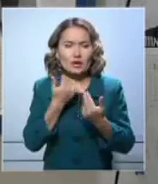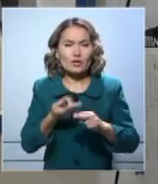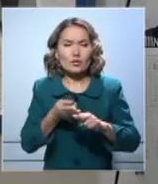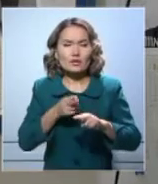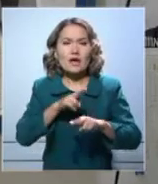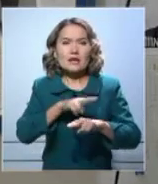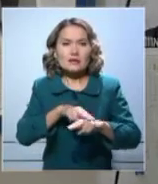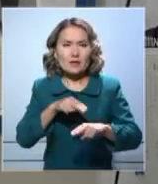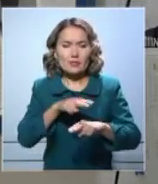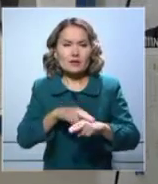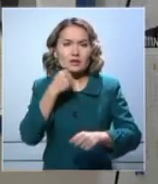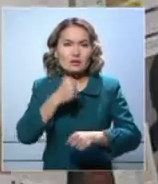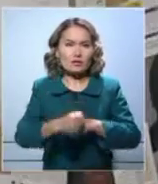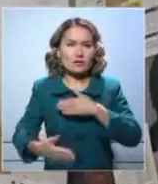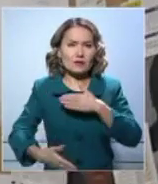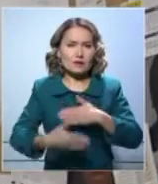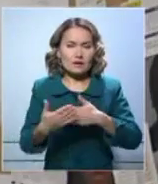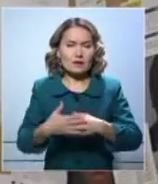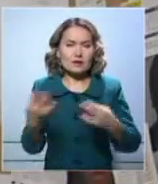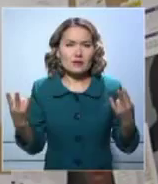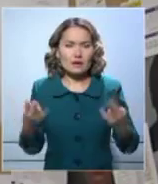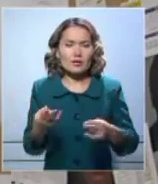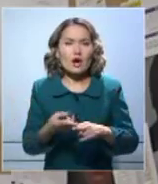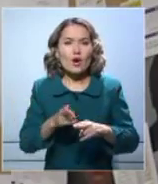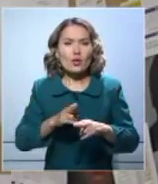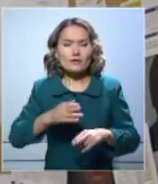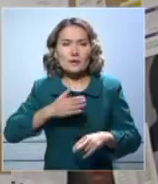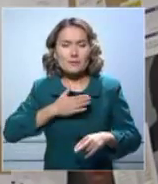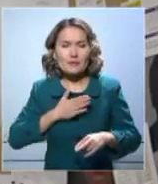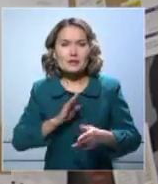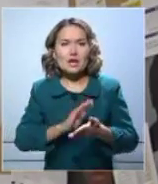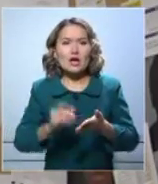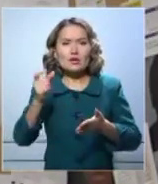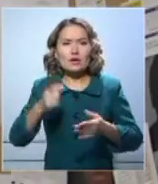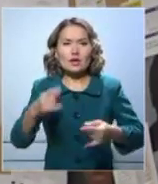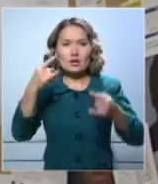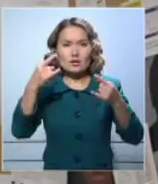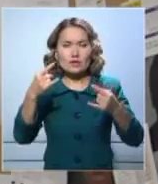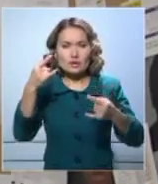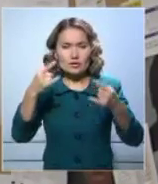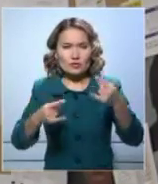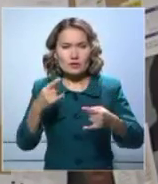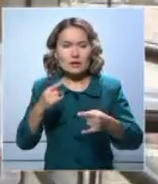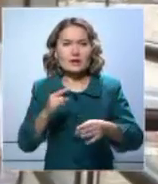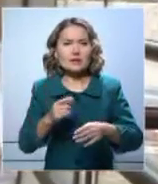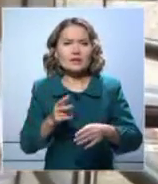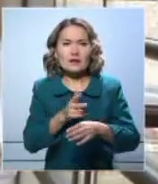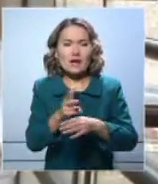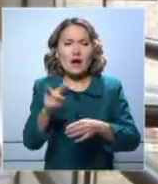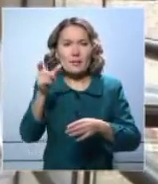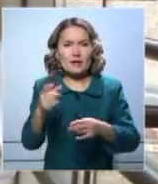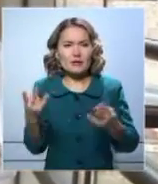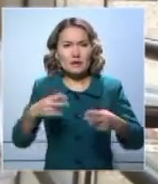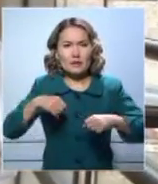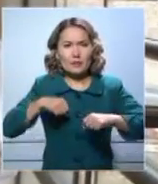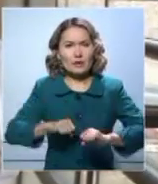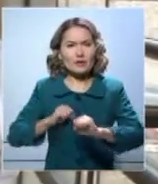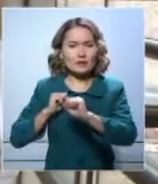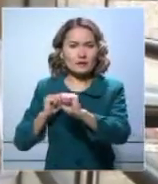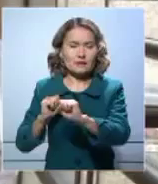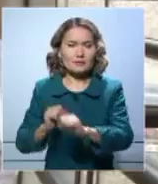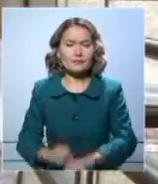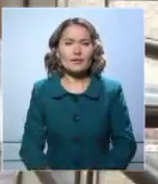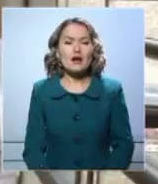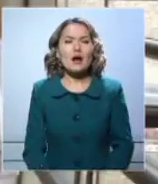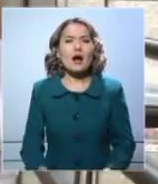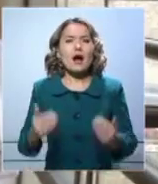оған бірнеше рет оқ жаудырды. Біздіңше мұндай әскерилер сот алдында жауап беруі керек. Құқық қорғаушылардың бұл пікірін